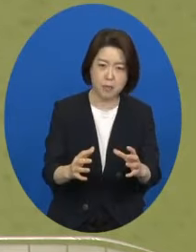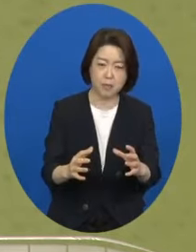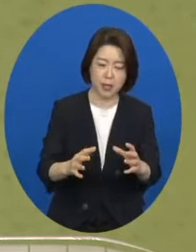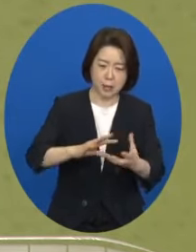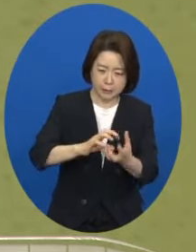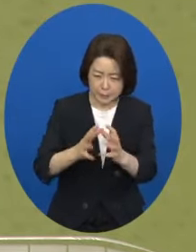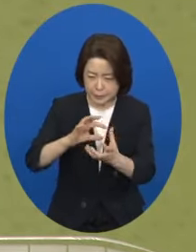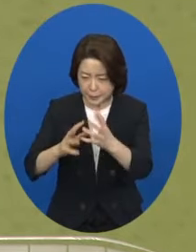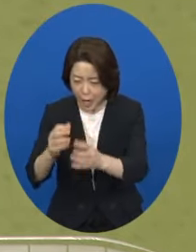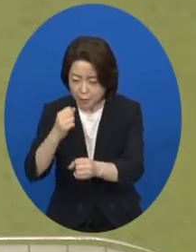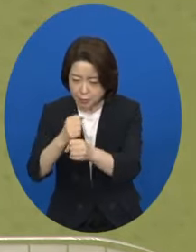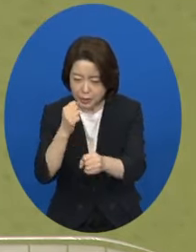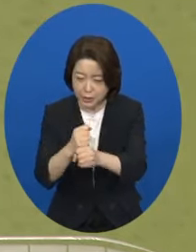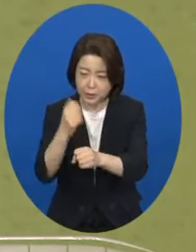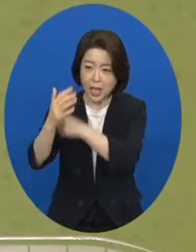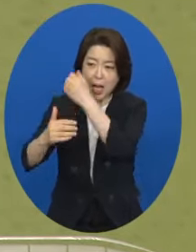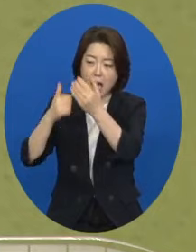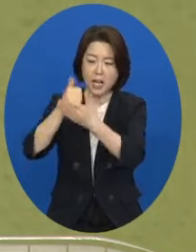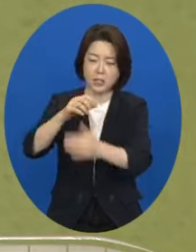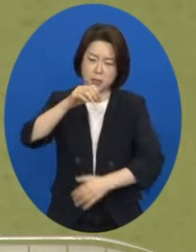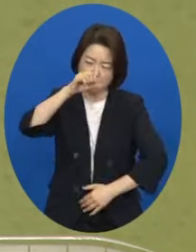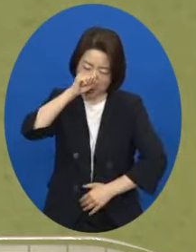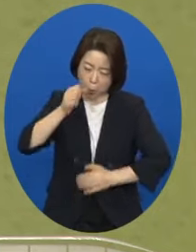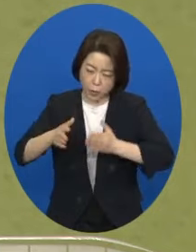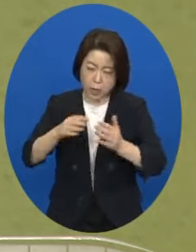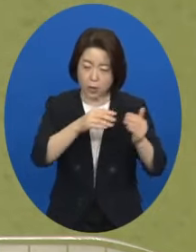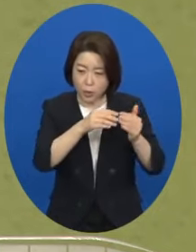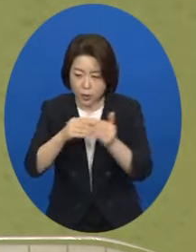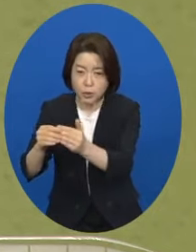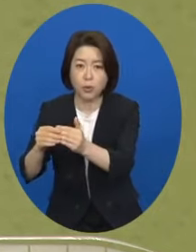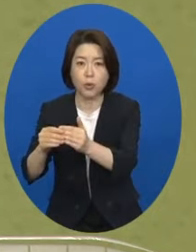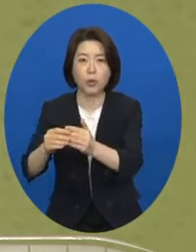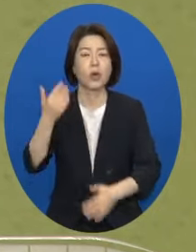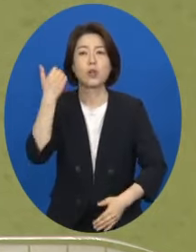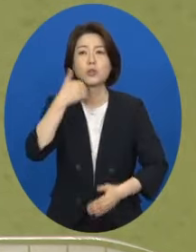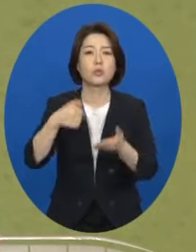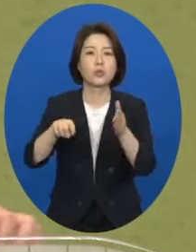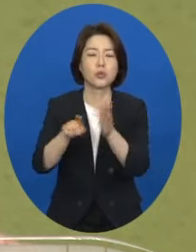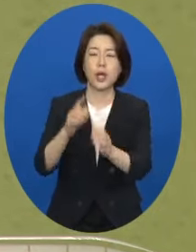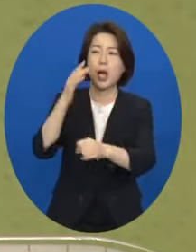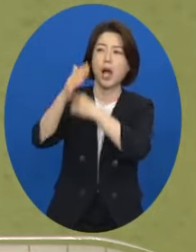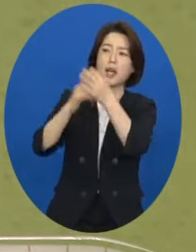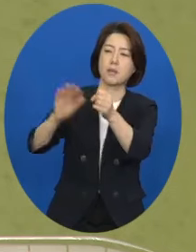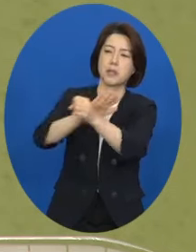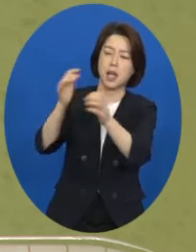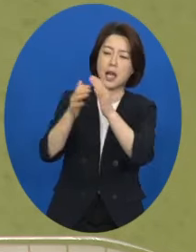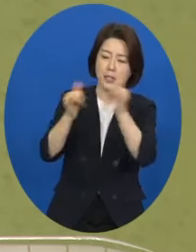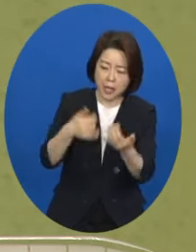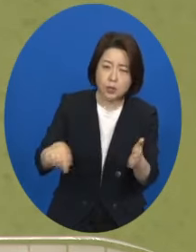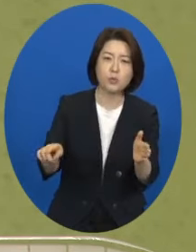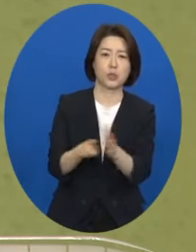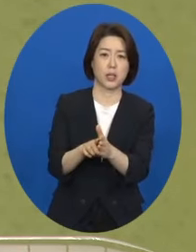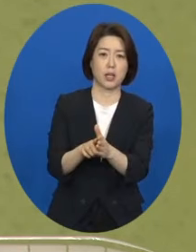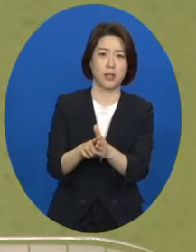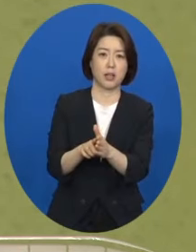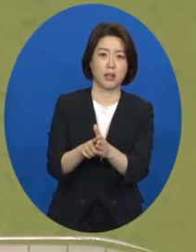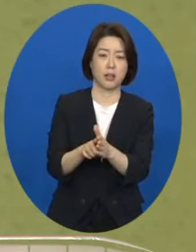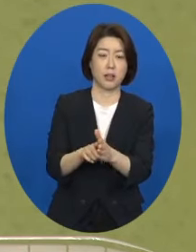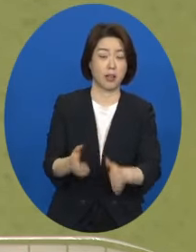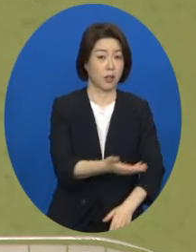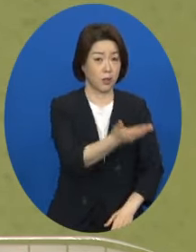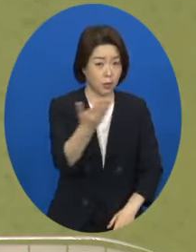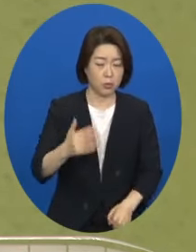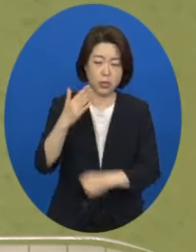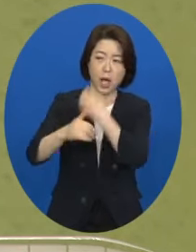엮으셔서 가장 선한 길로 인도하신다는 것이죠. 누구를 위해요? 하나님을 사랑한 자들을 위해서. 그러니까 여러분 하나님을 사랑하셔야